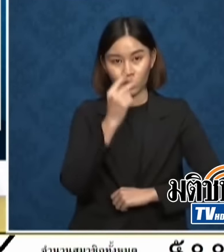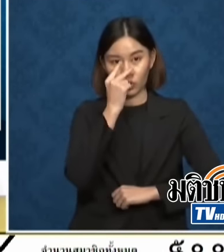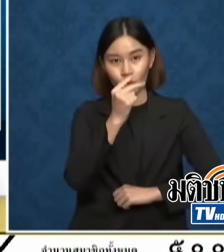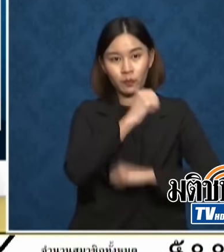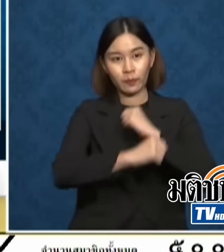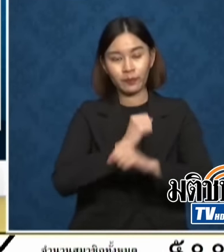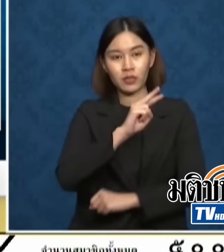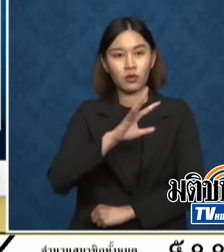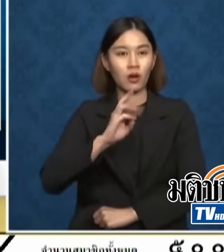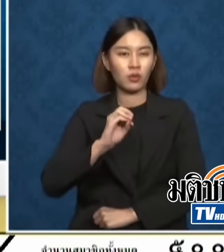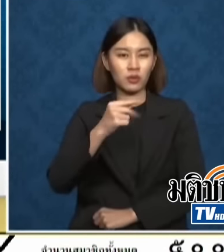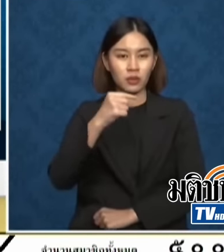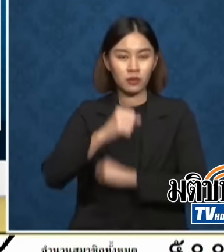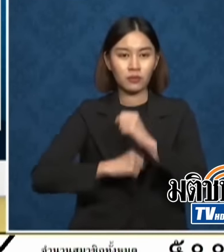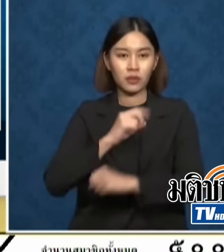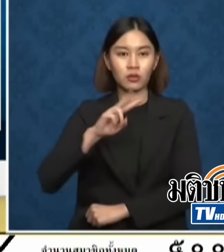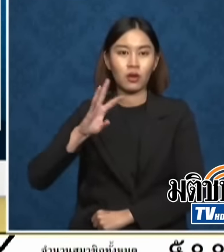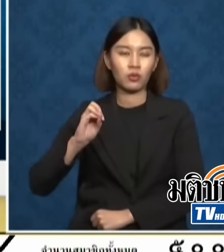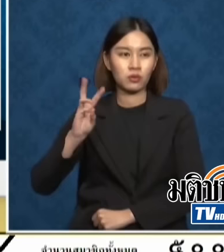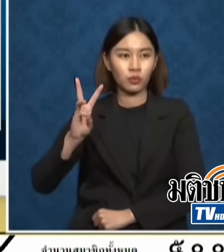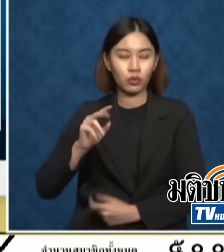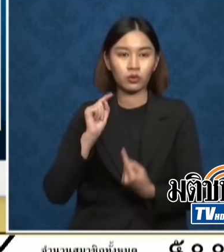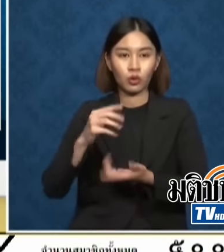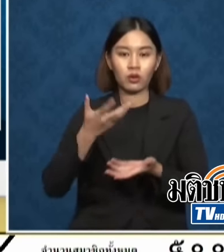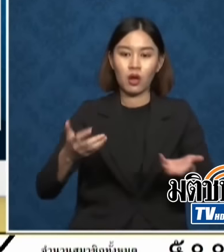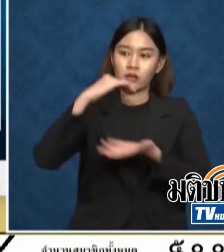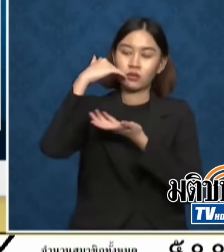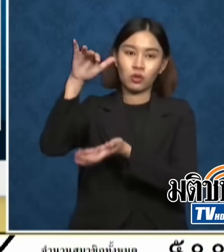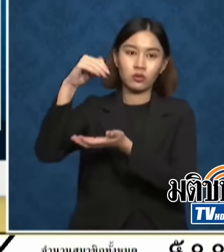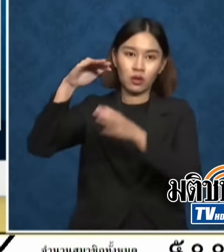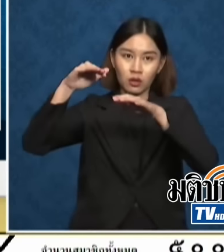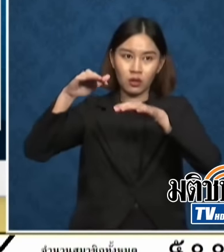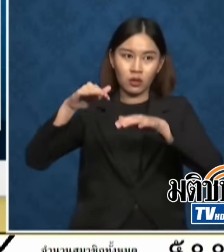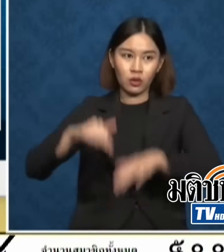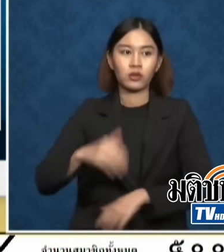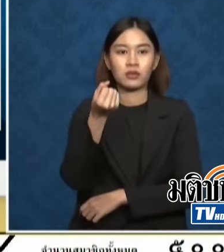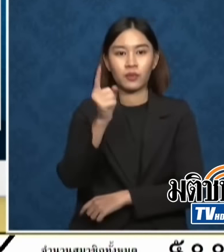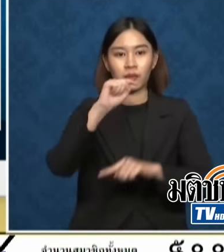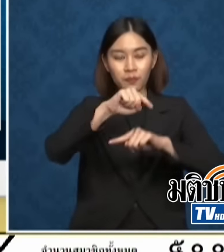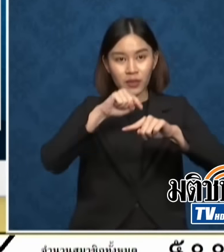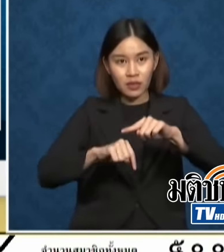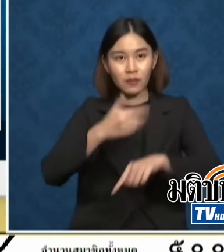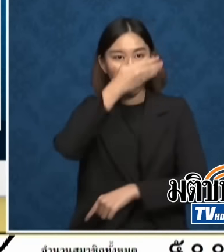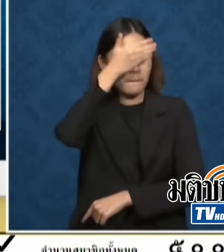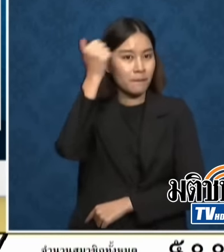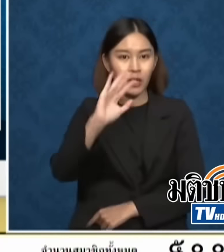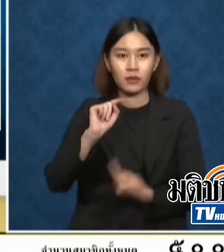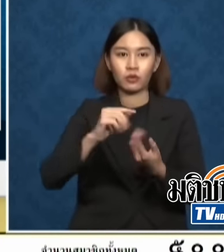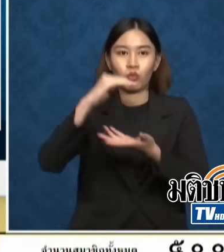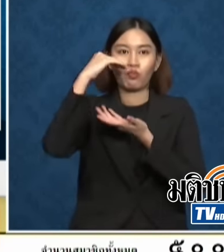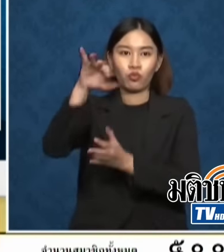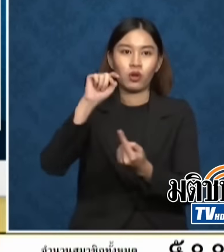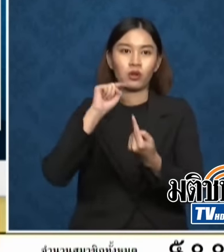ปี2560ถึง1266การส่งออกประมงลดออกไป 11% ครับอย่าลืมว่าการส่งออก